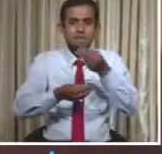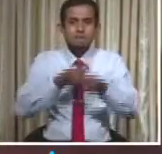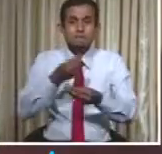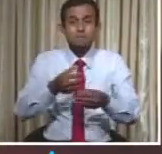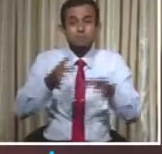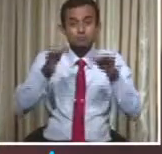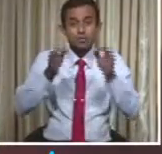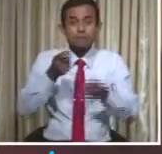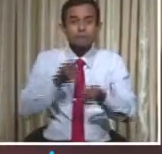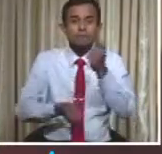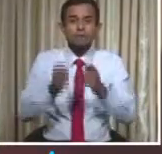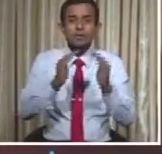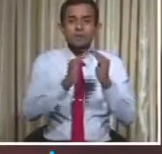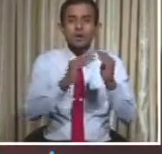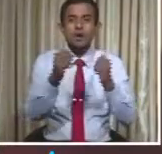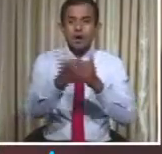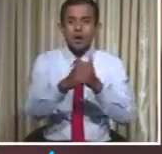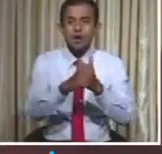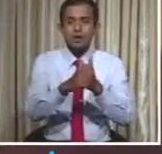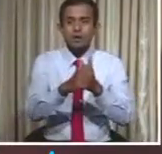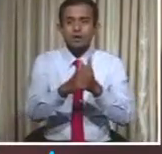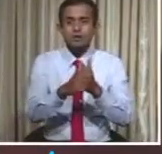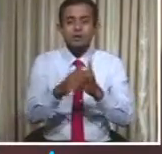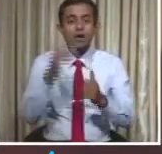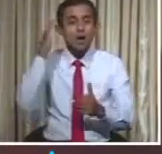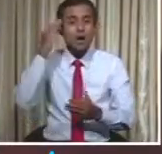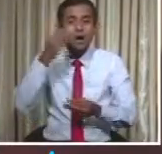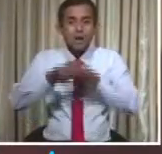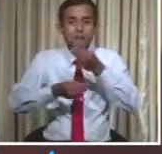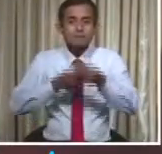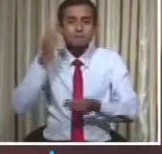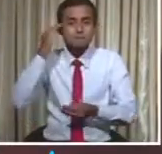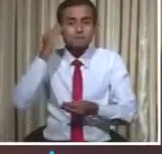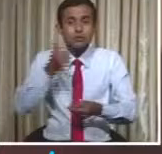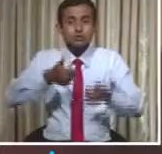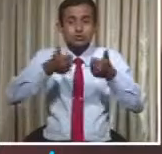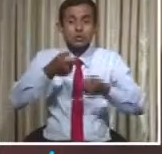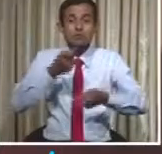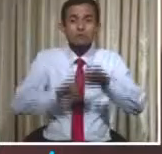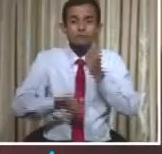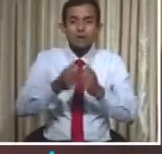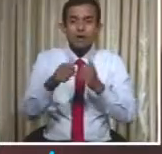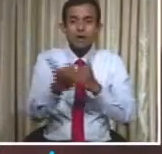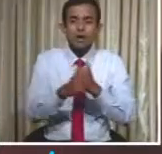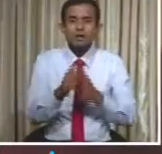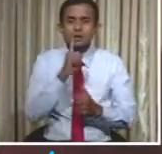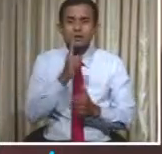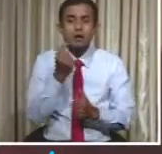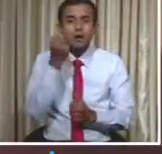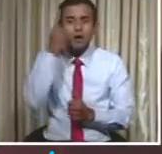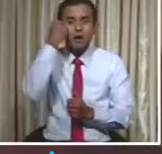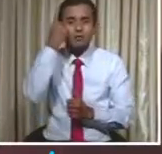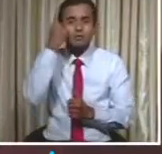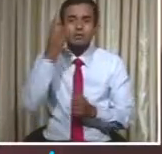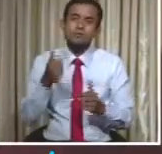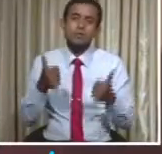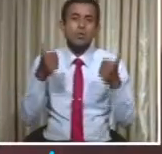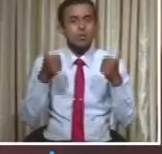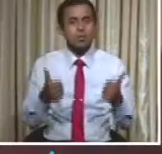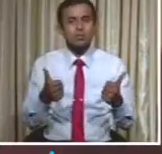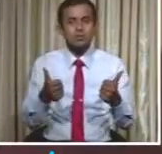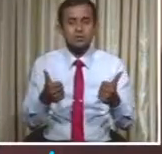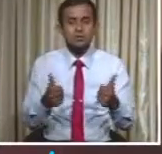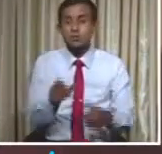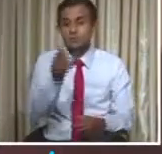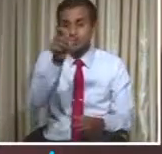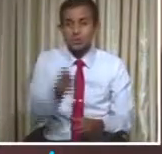සුපිරි වෙළඳසල් ජාලයක් ඇති කිරීම. කාන්තා ව්‍යවසායකයන් සඳහා සුපිරි වෙළඳසල් ජාලයක් ඇති කිරීම කියන සංකල්පය සංකල්පයක් විදිහට හොඳයි. මම